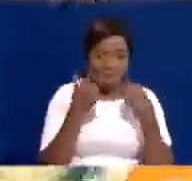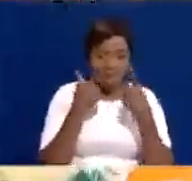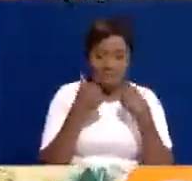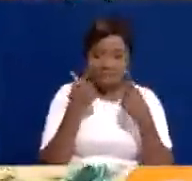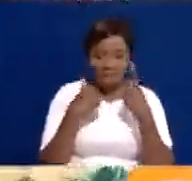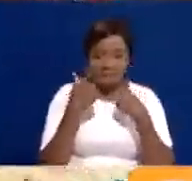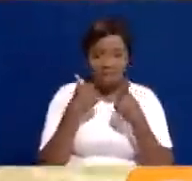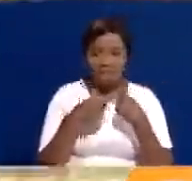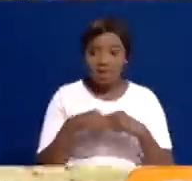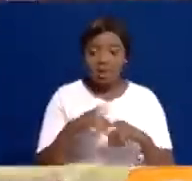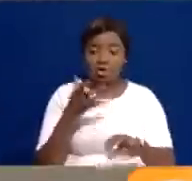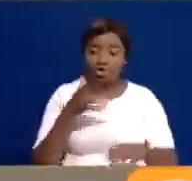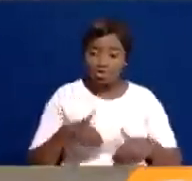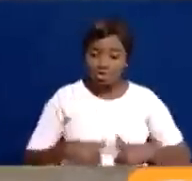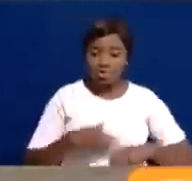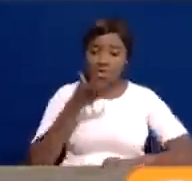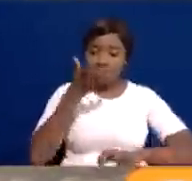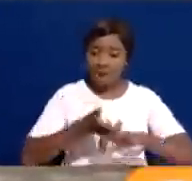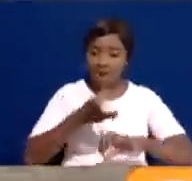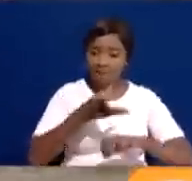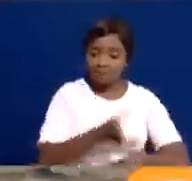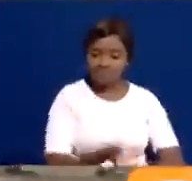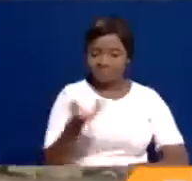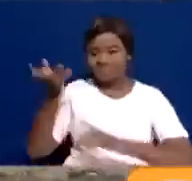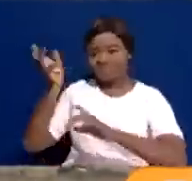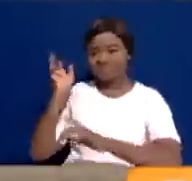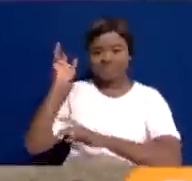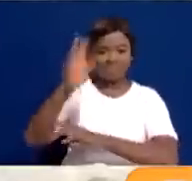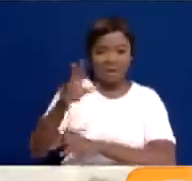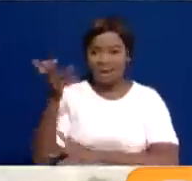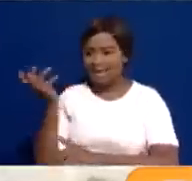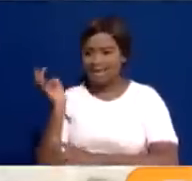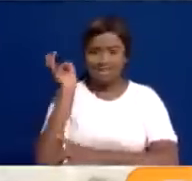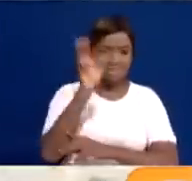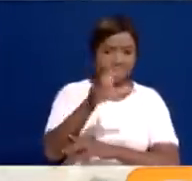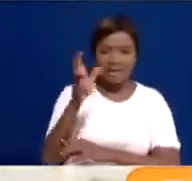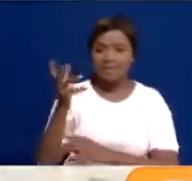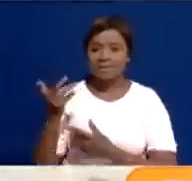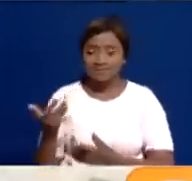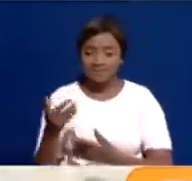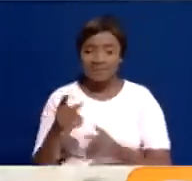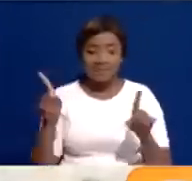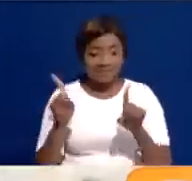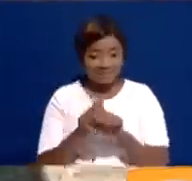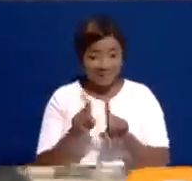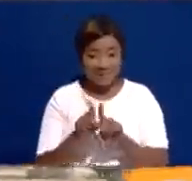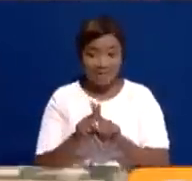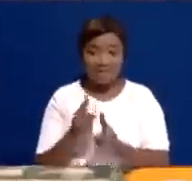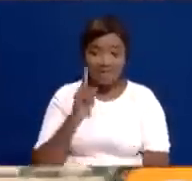vijana wakitumia mawe, baadhi ya waandamanaji wakirusha vitoa machozi ambavyo polisi